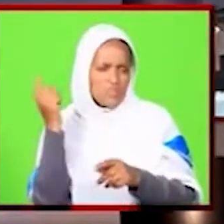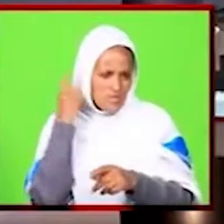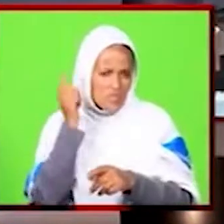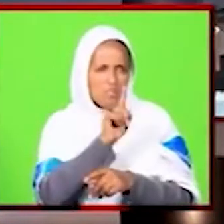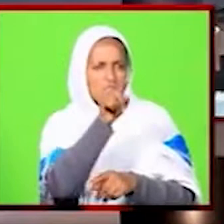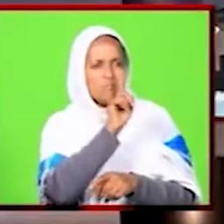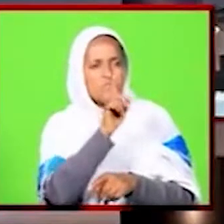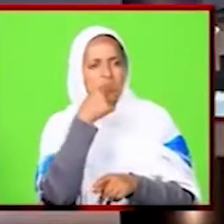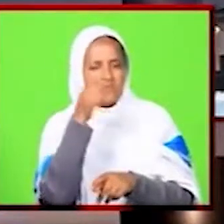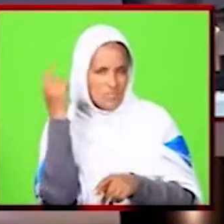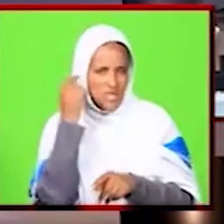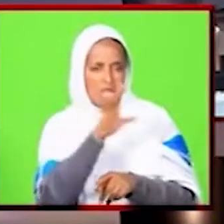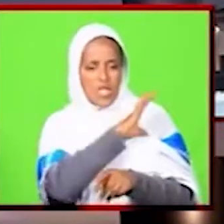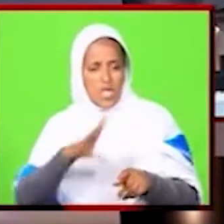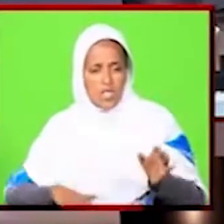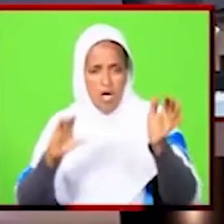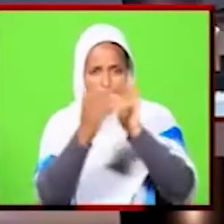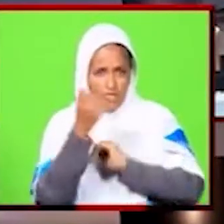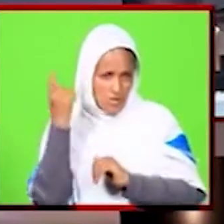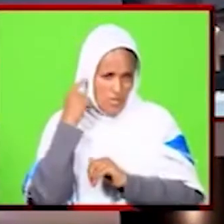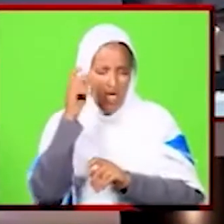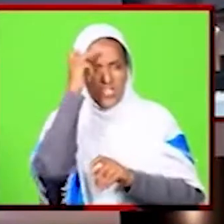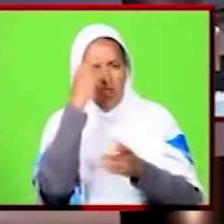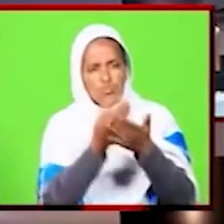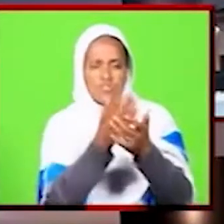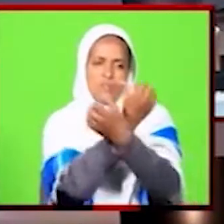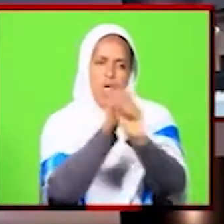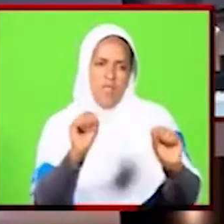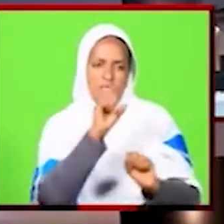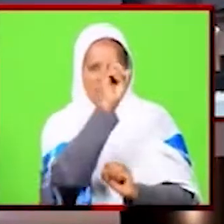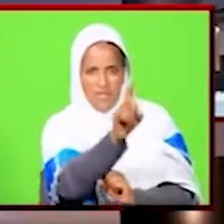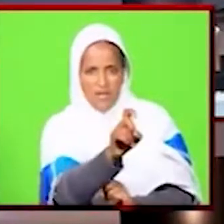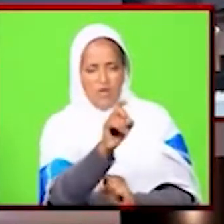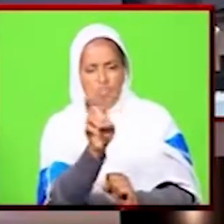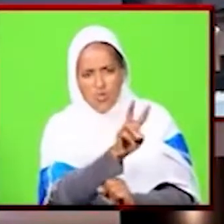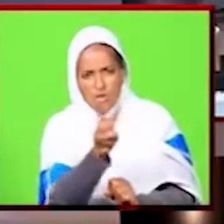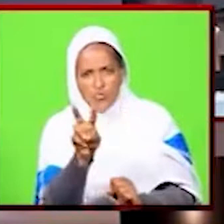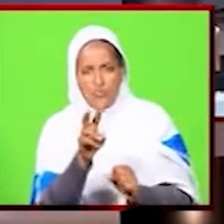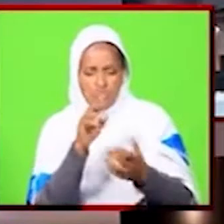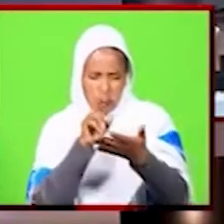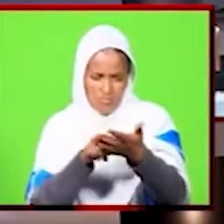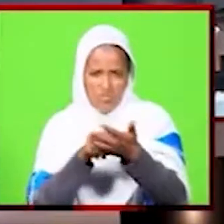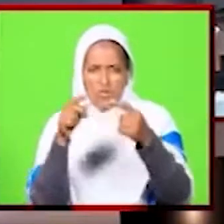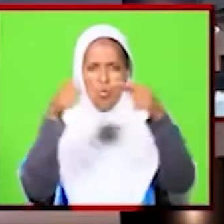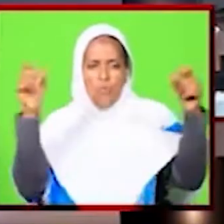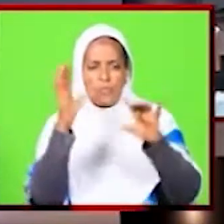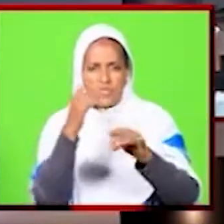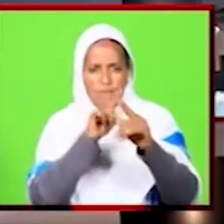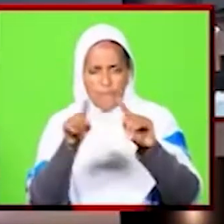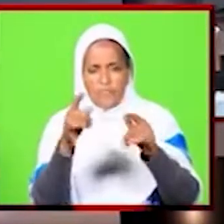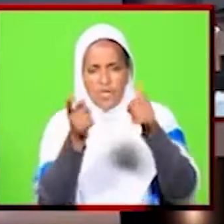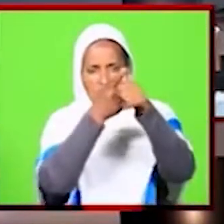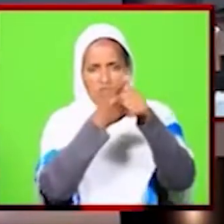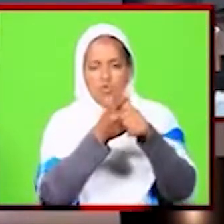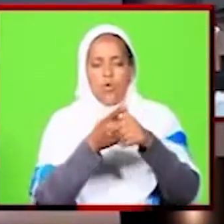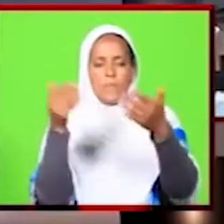ነበር። ሕዝብም ሲያልፍ ሰምቶ ይህ ምንድን ነው ብሎ ጠየቀ። ከዛም ጌታ እንደሆነ ሲሰማ የዳዊት ልጅ ሆይ ማረኝ አለ ይላል። አሁን ሁለቱ በገጸ